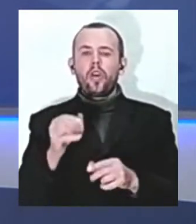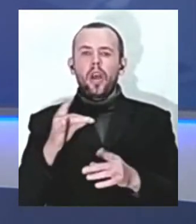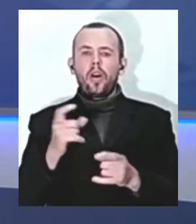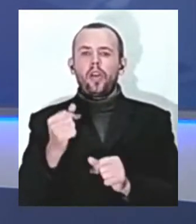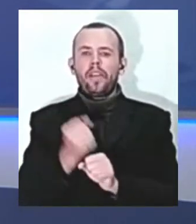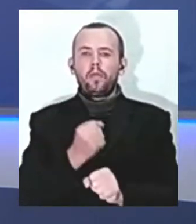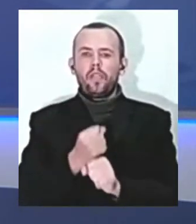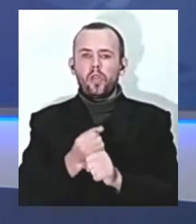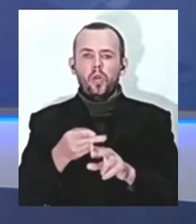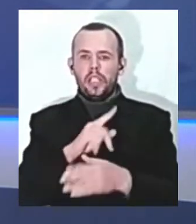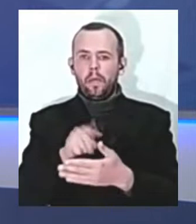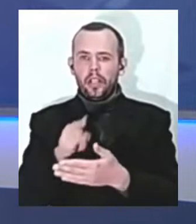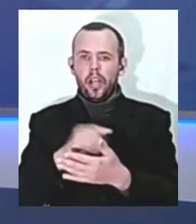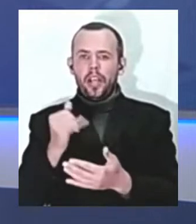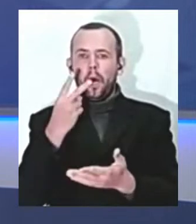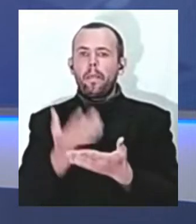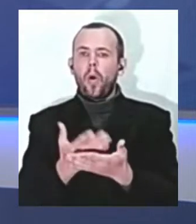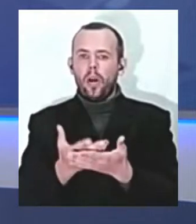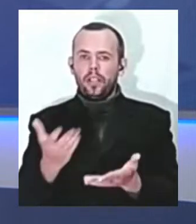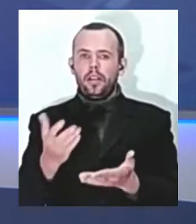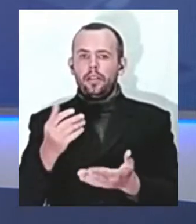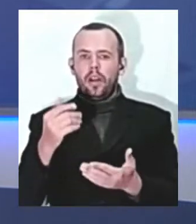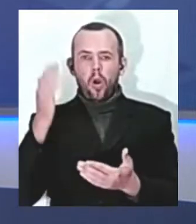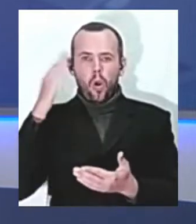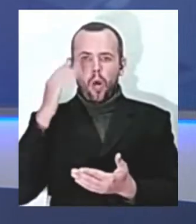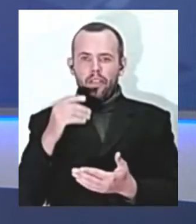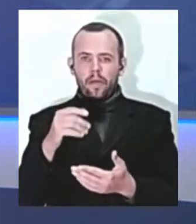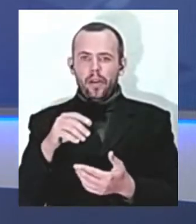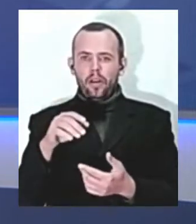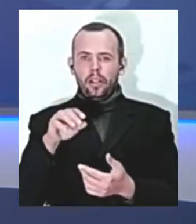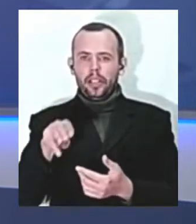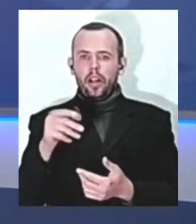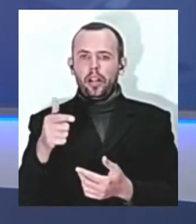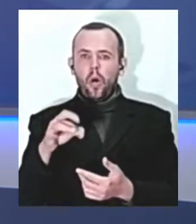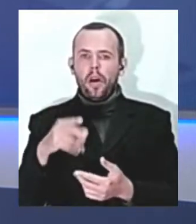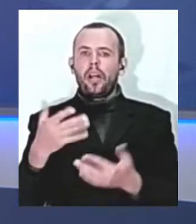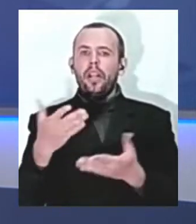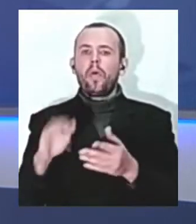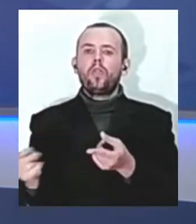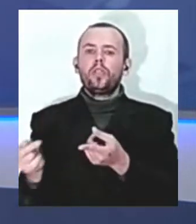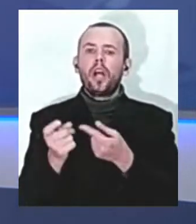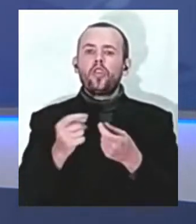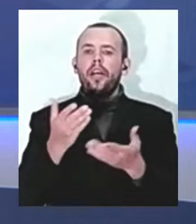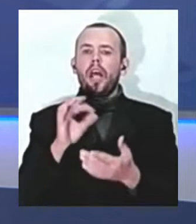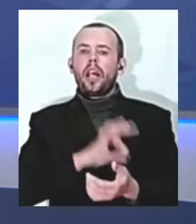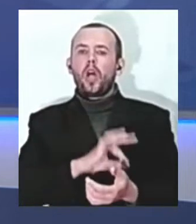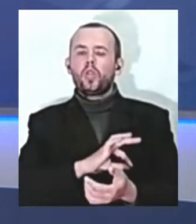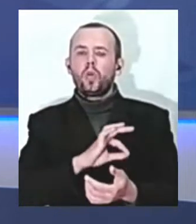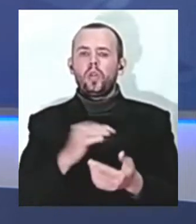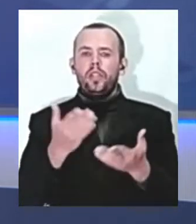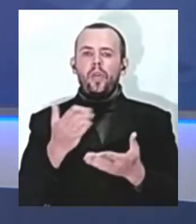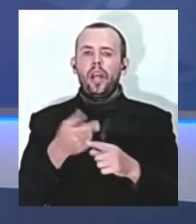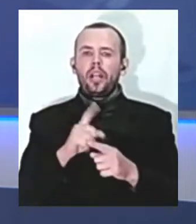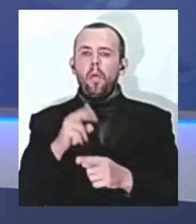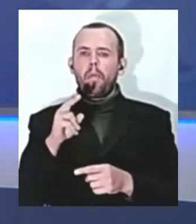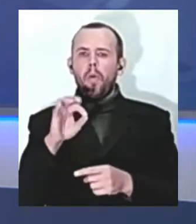питання і показати головам територіальних громад, де можна залучити які ресурси, де є цей потенціал, який не